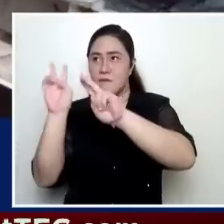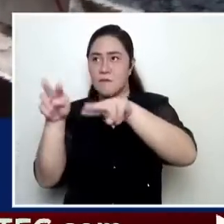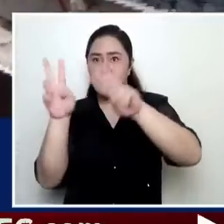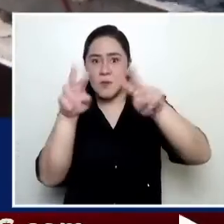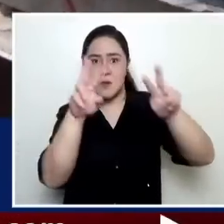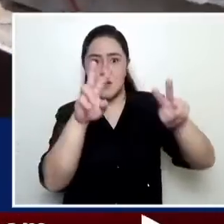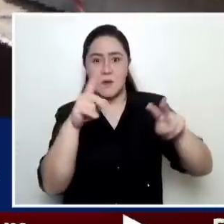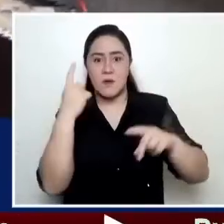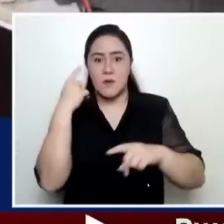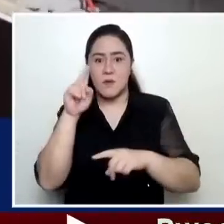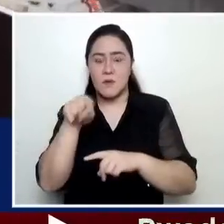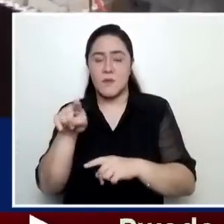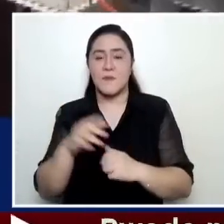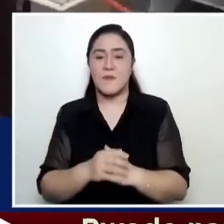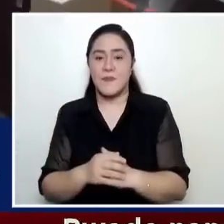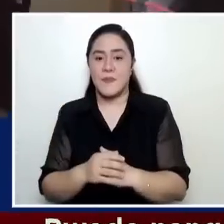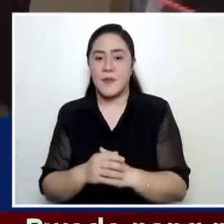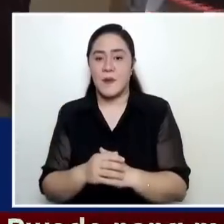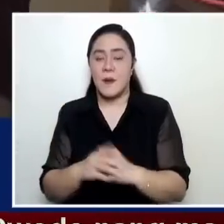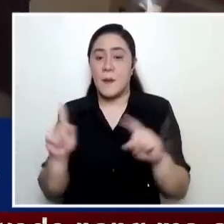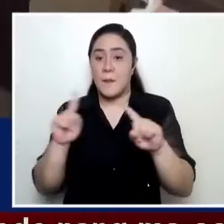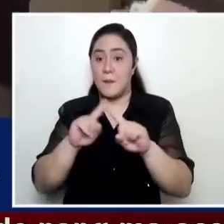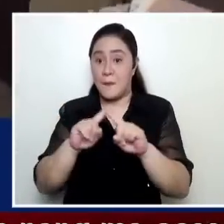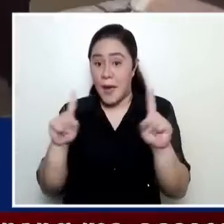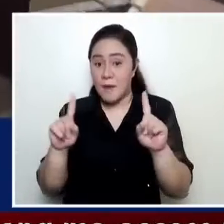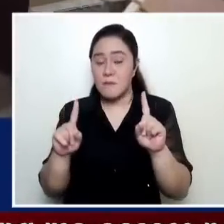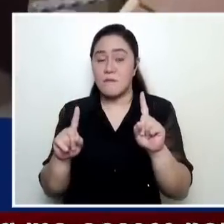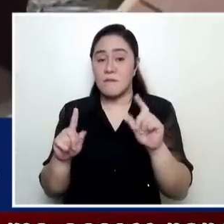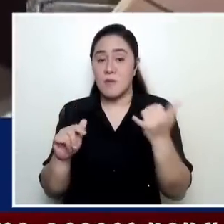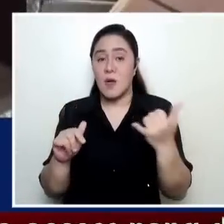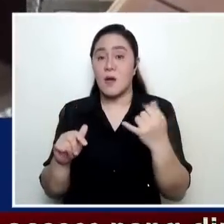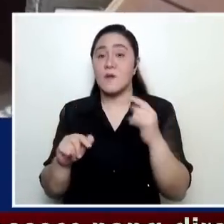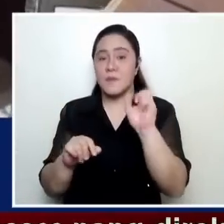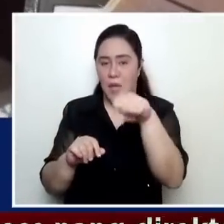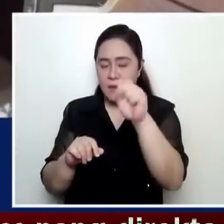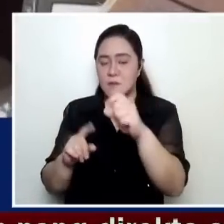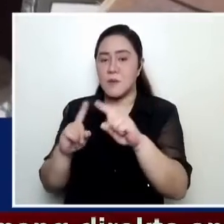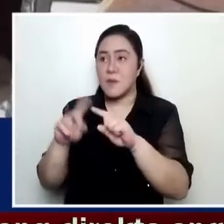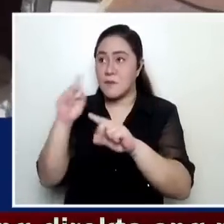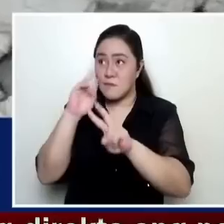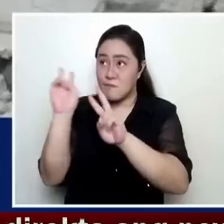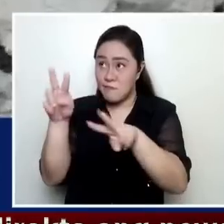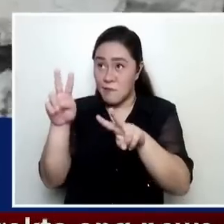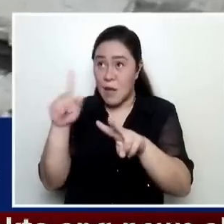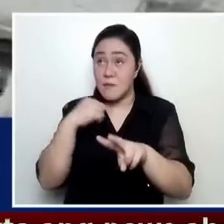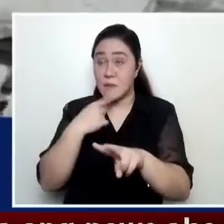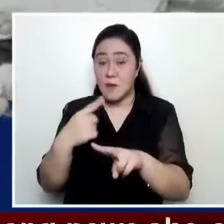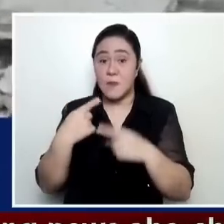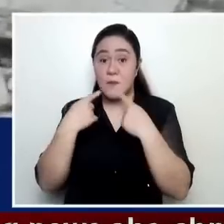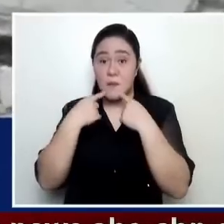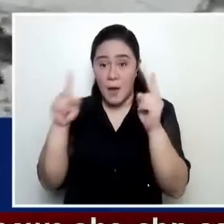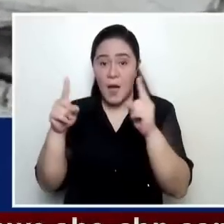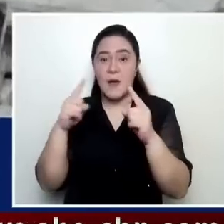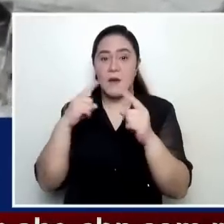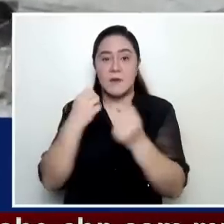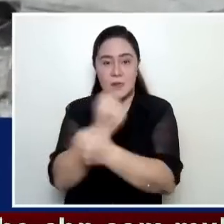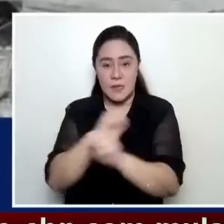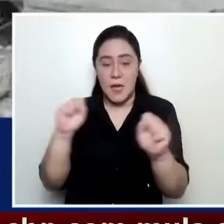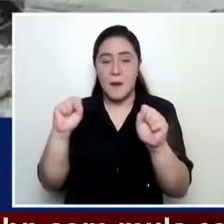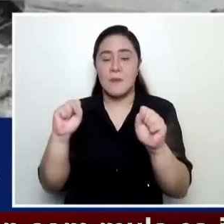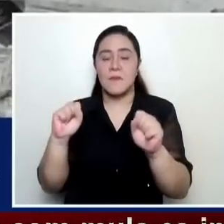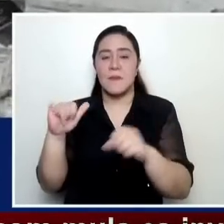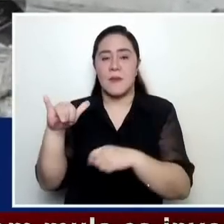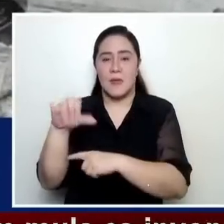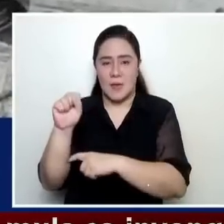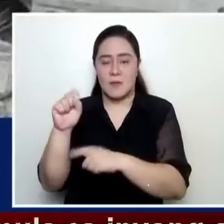So, kung declared talagang structurally safe po yung mga building, pwede na. But people should be ready how to